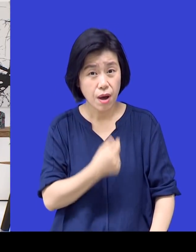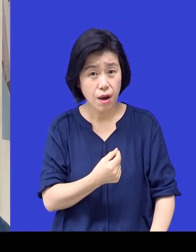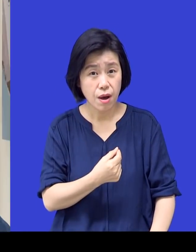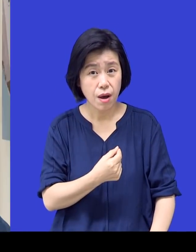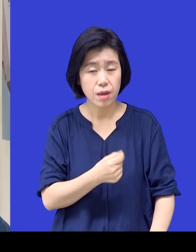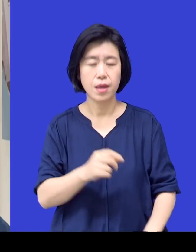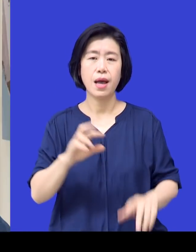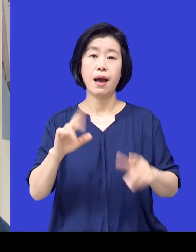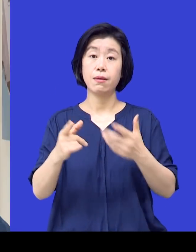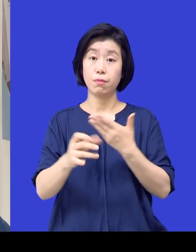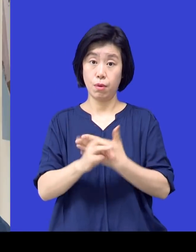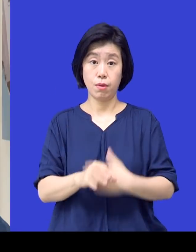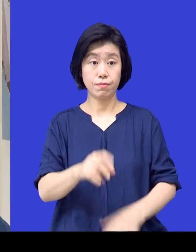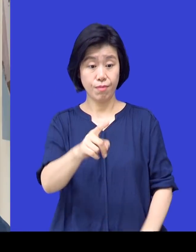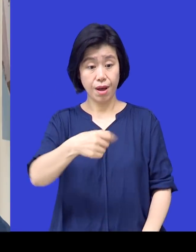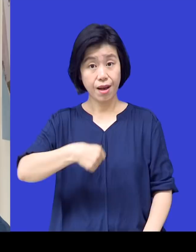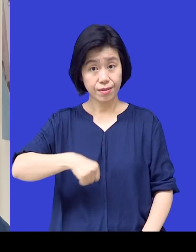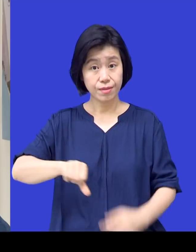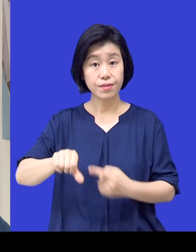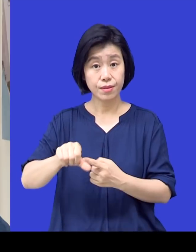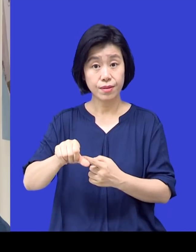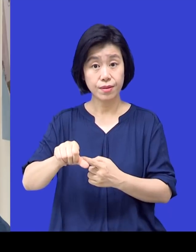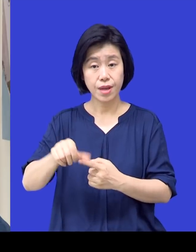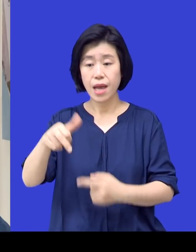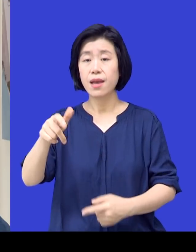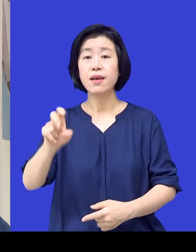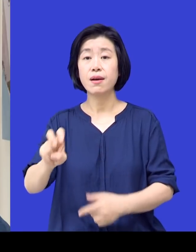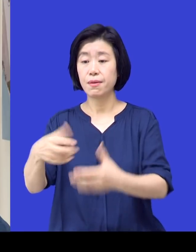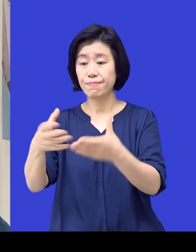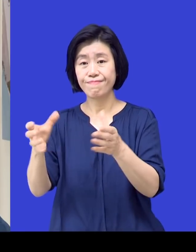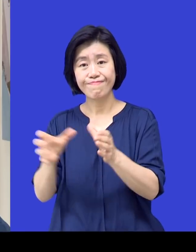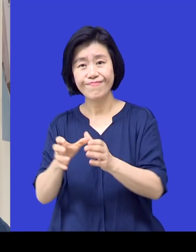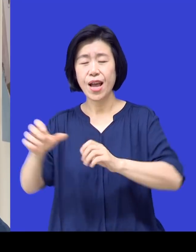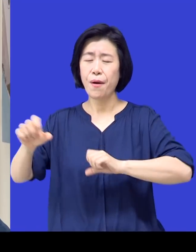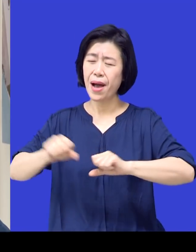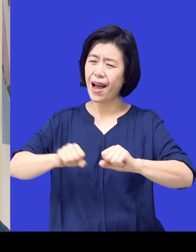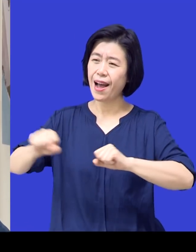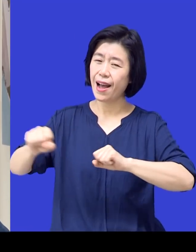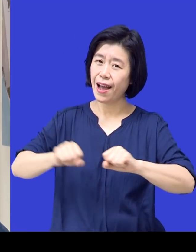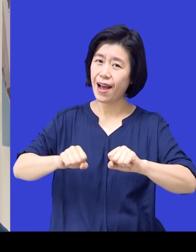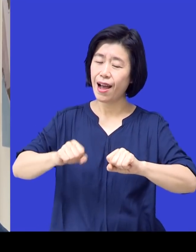아이가 컴패션에서 하나님 안에서 너무 활짝 펴서